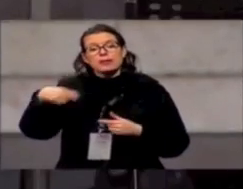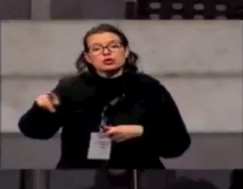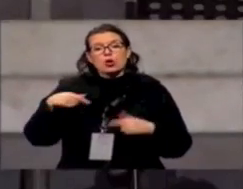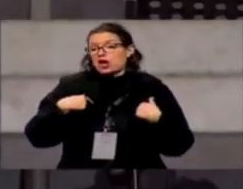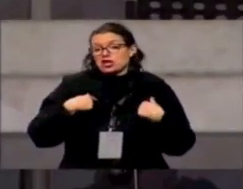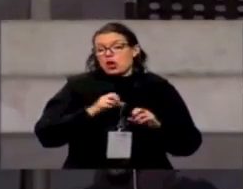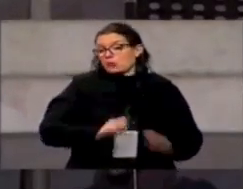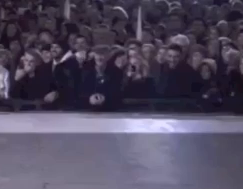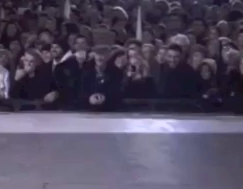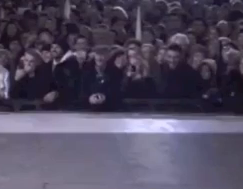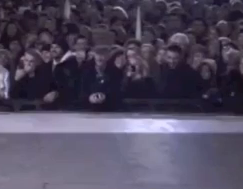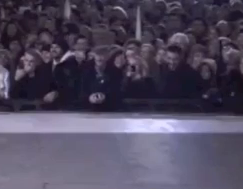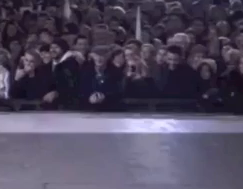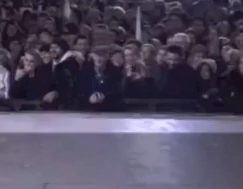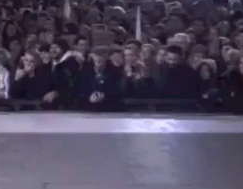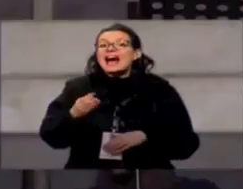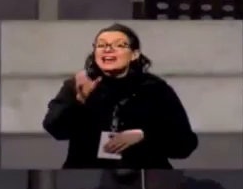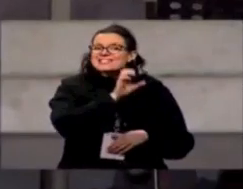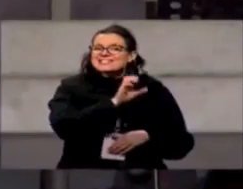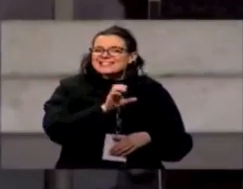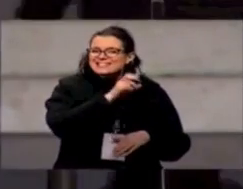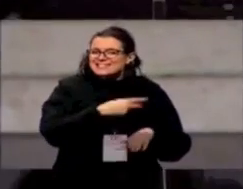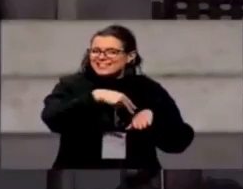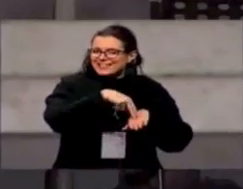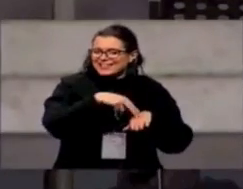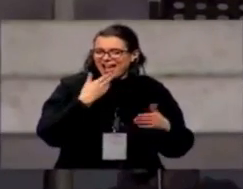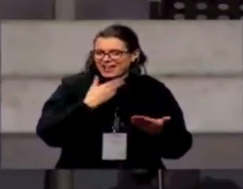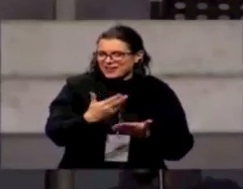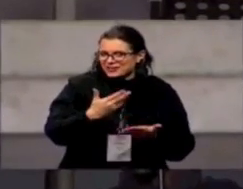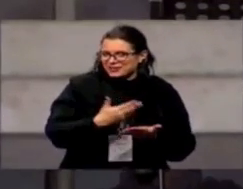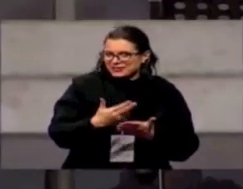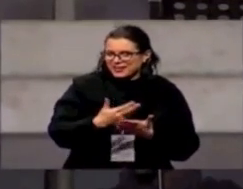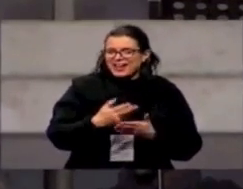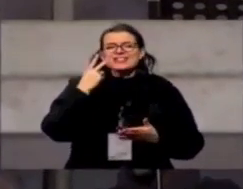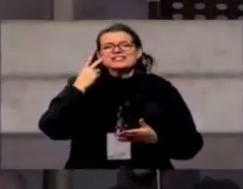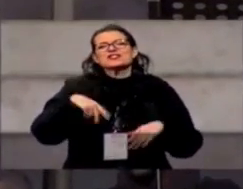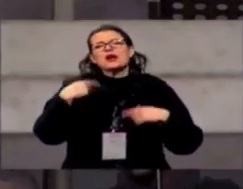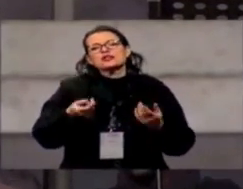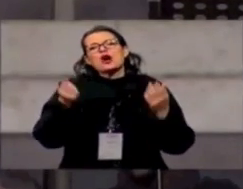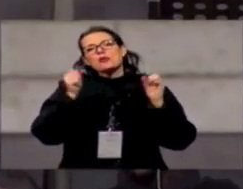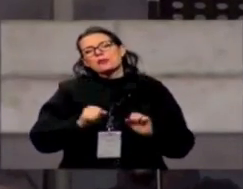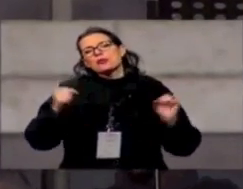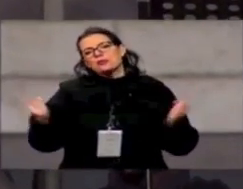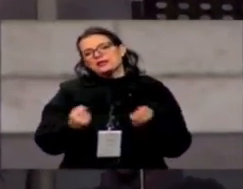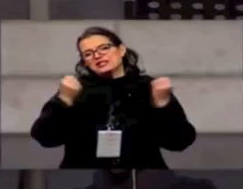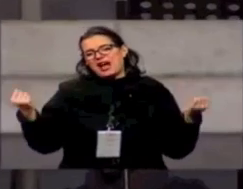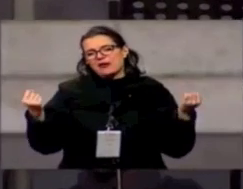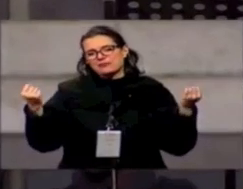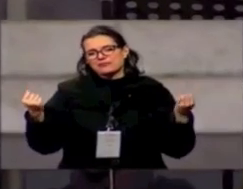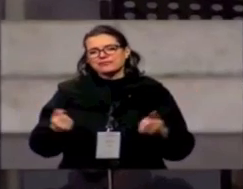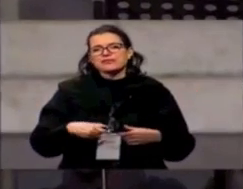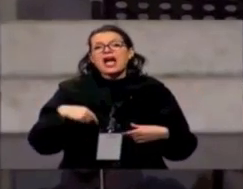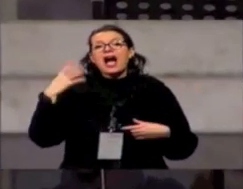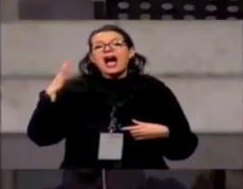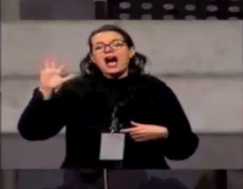Grazie Cristina ci vediamo dopo la pubblicità con un'altra storia spesso gli uomini